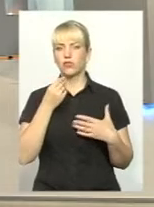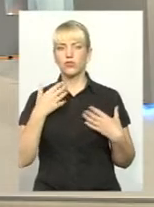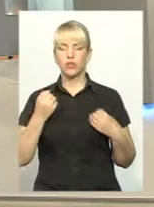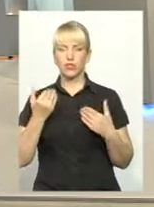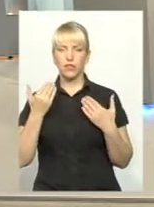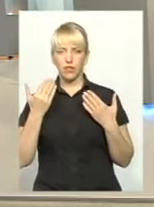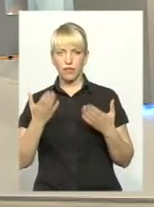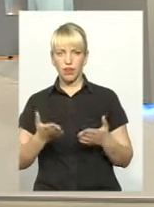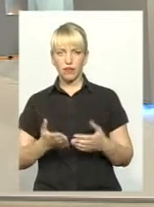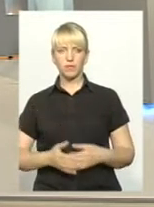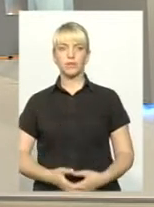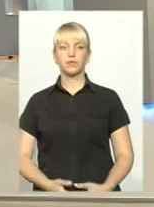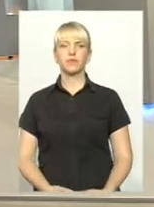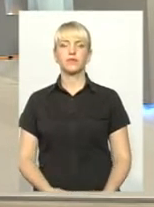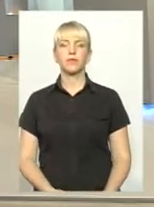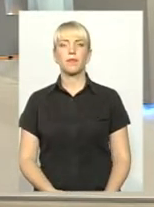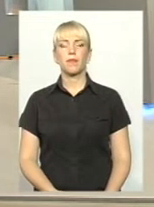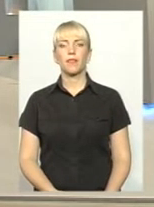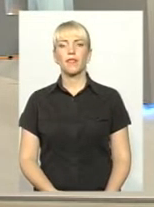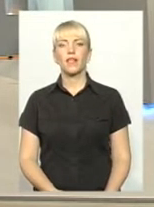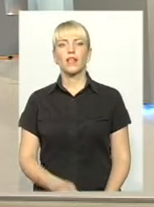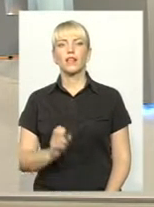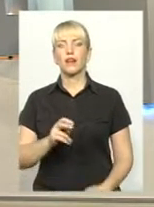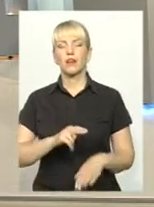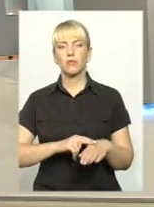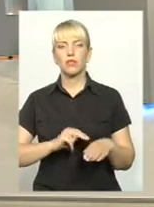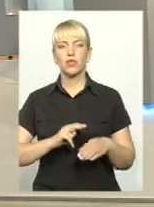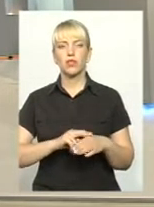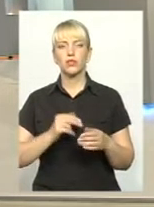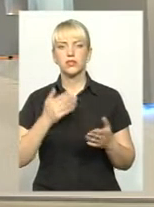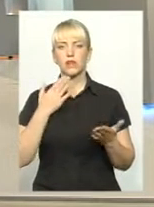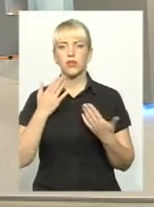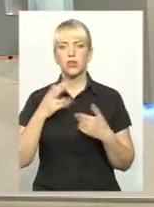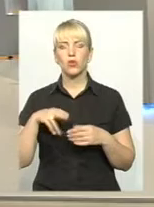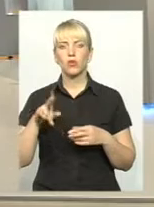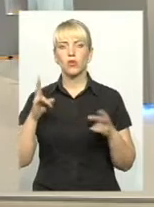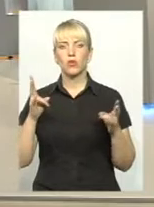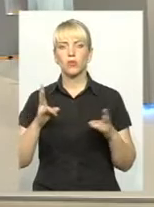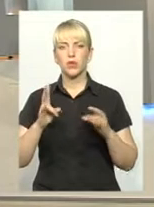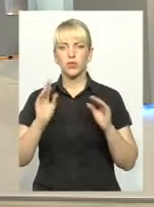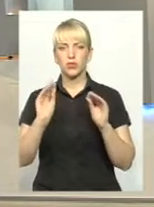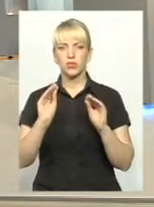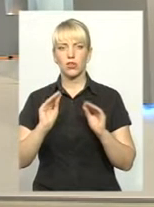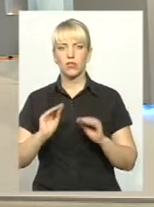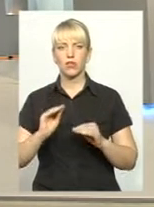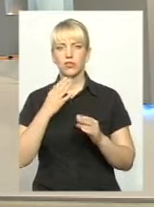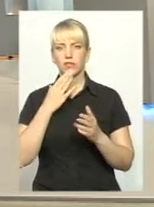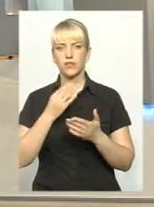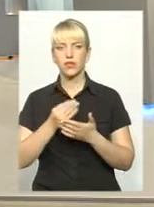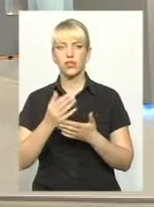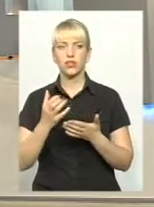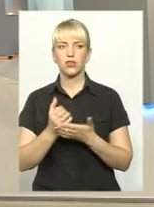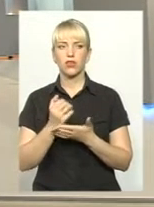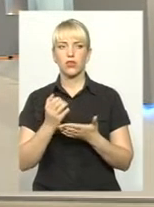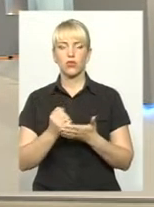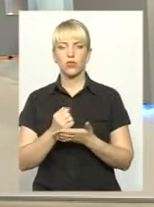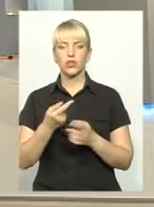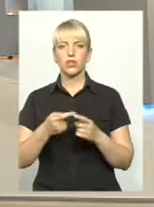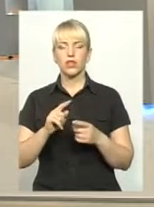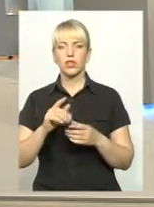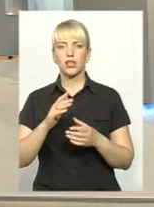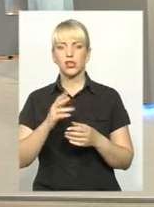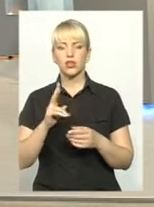речі, як поліціянти ставляться до необхідності декларувати свої доходи, адже довкола і